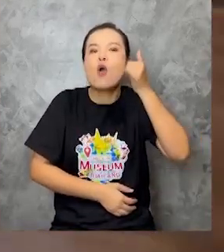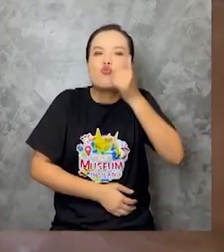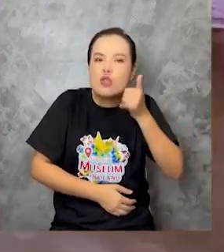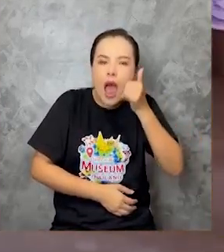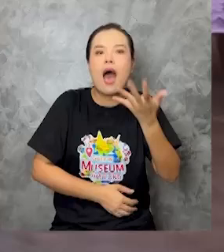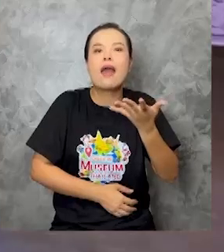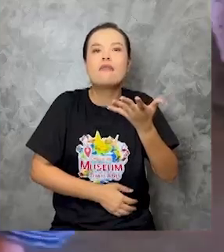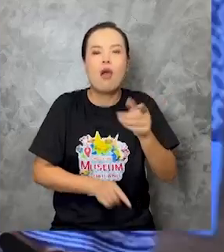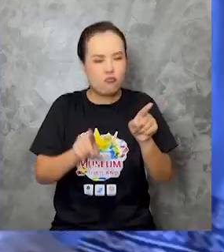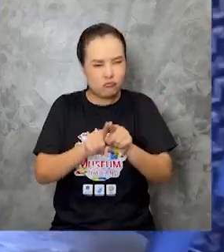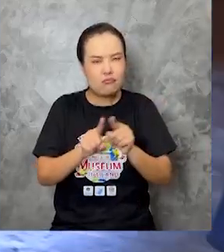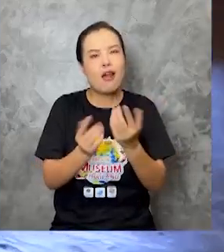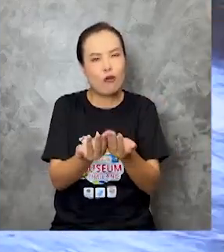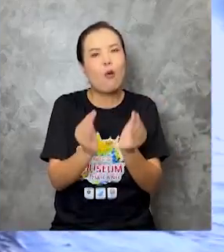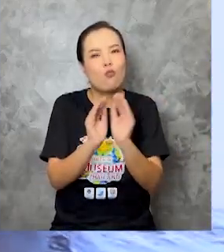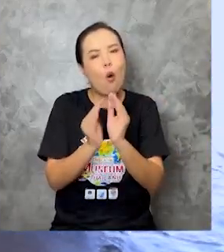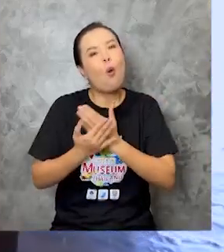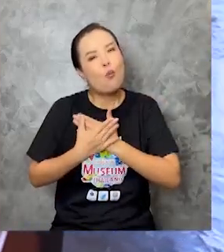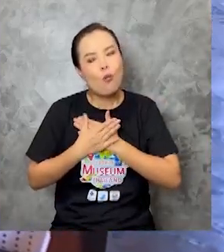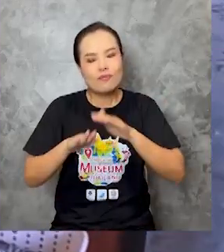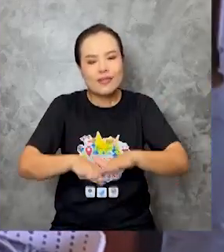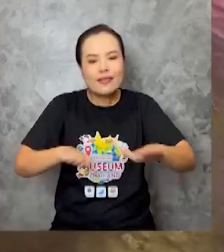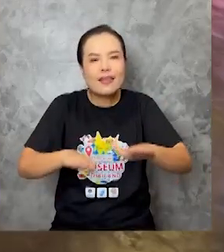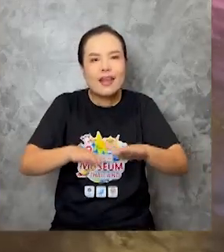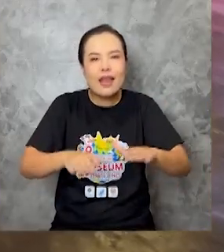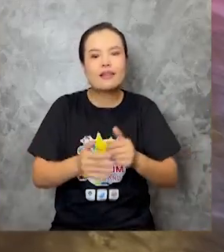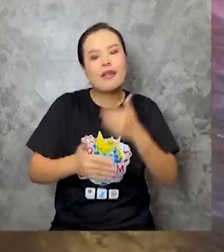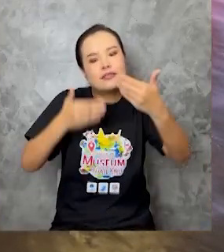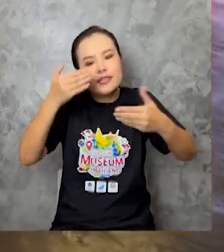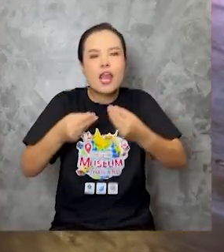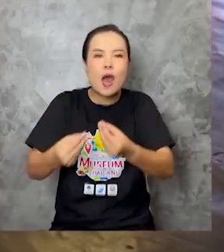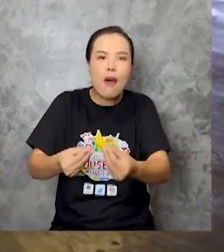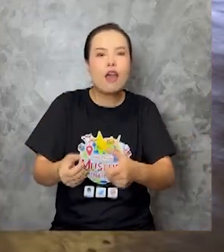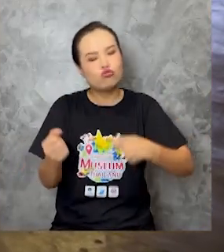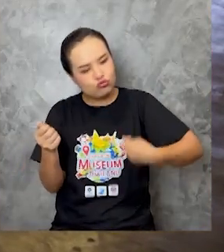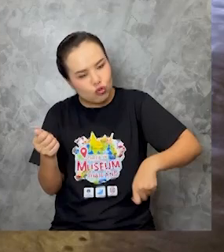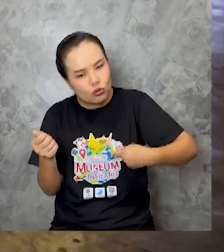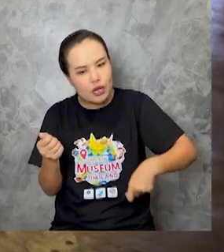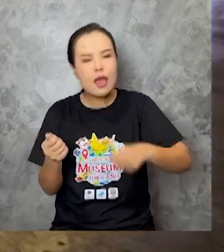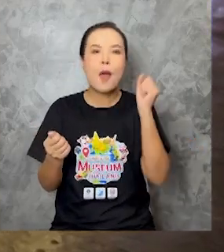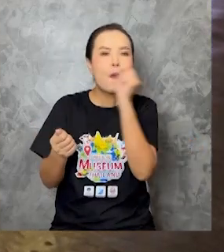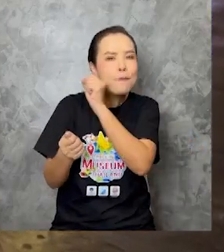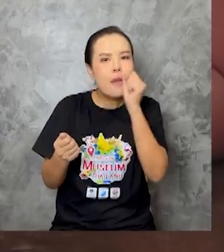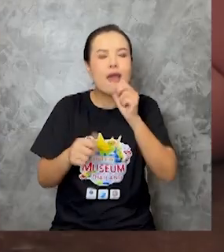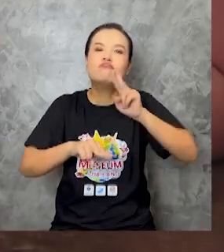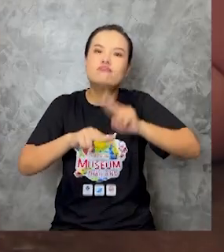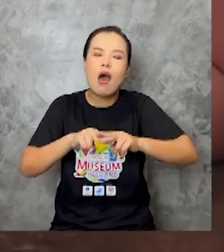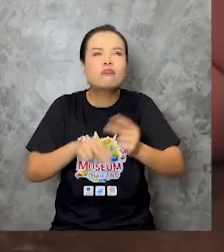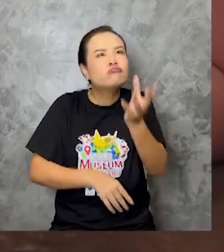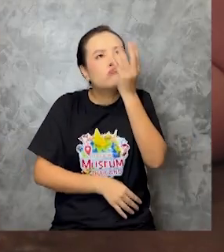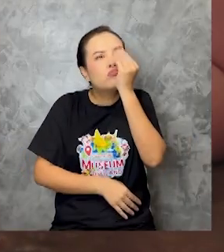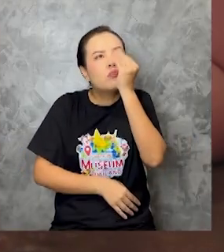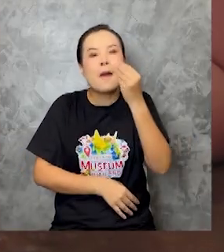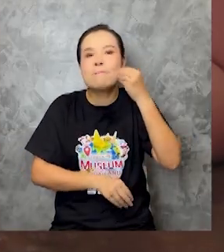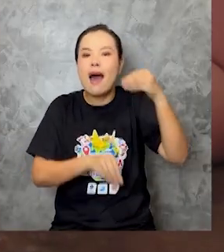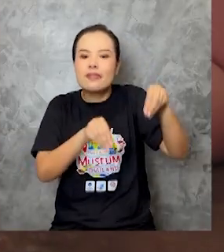ายมันก็เหมือนครอบครัวที่อบอุ่นเด็กๆน้อยๆมาเราก็หากิจกรรมมามีดนตรีมีอะไรเงี้ยเด็กเขาก็มานั่งฟังแรกๆก็มีเด็กข้